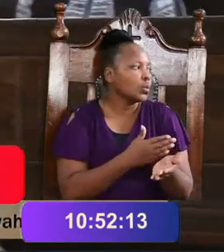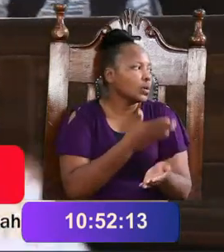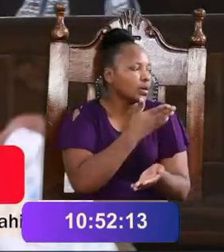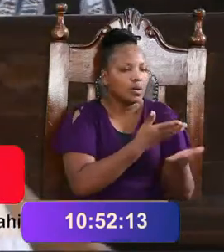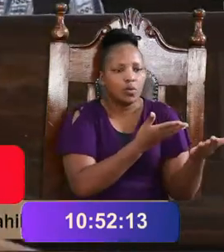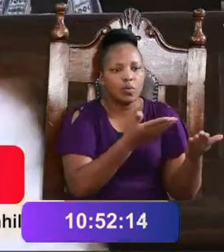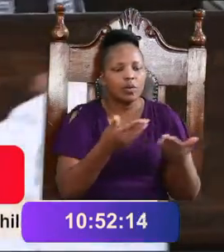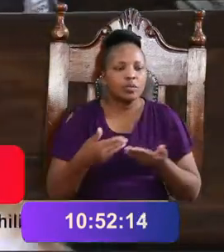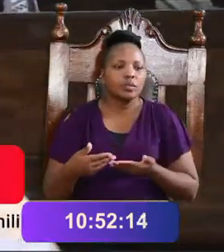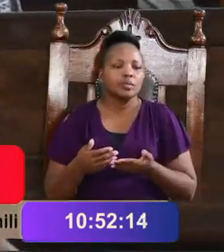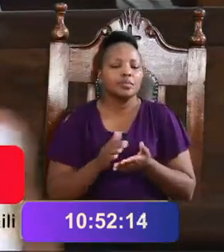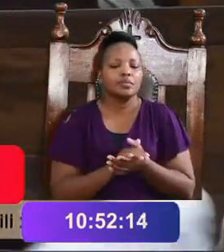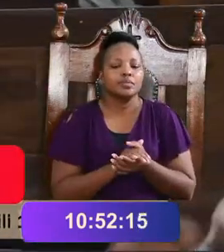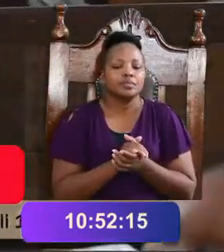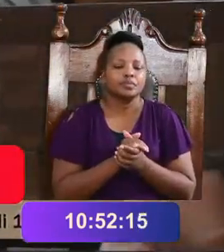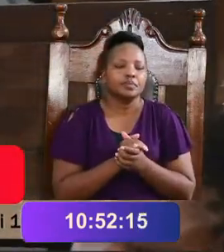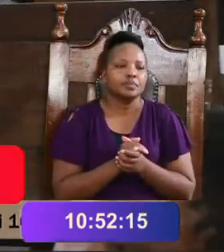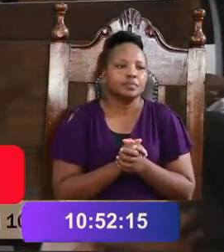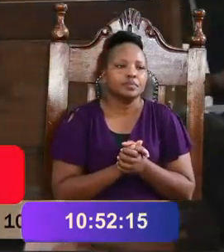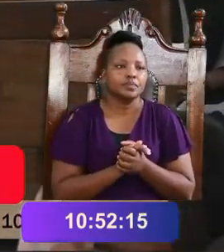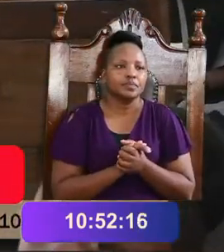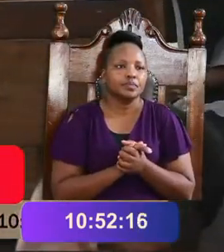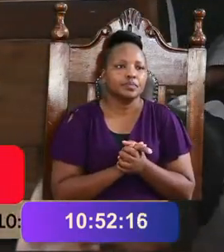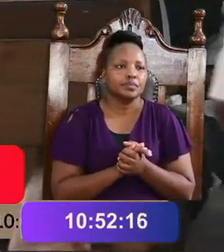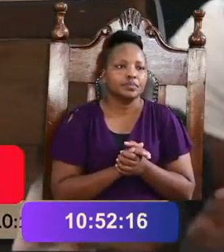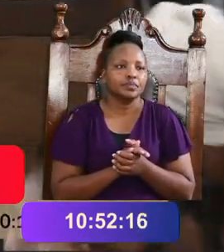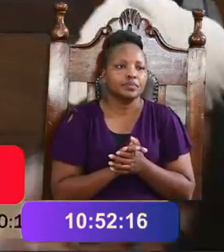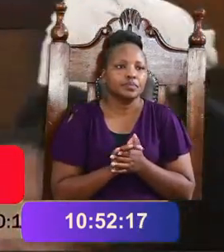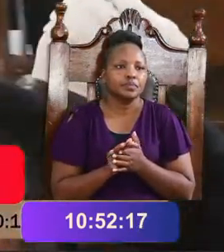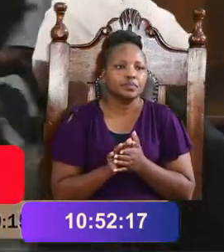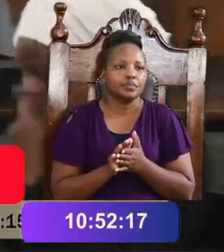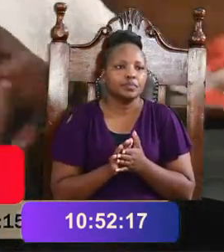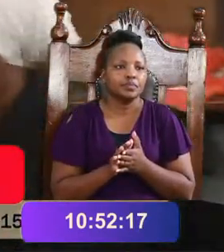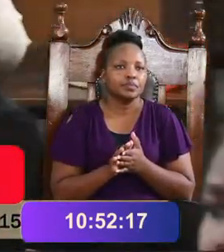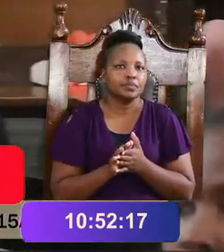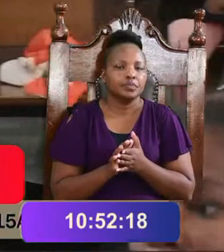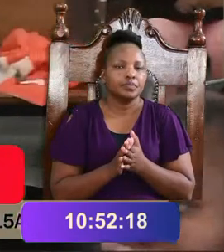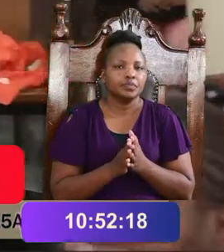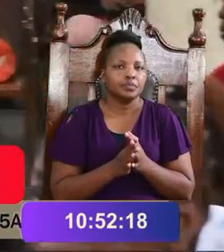tuwakaribishe kwa njia ya kipekee, as we normally do.